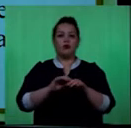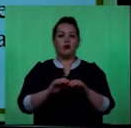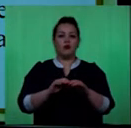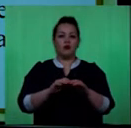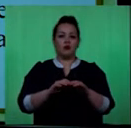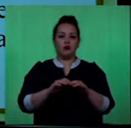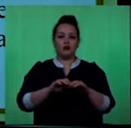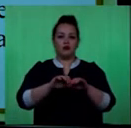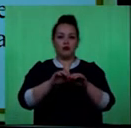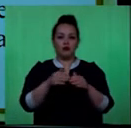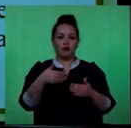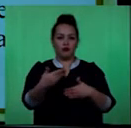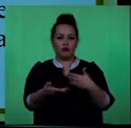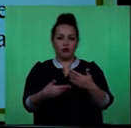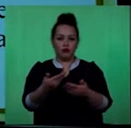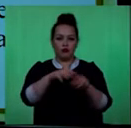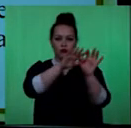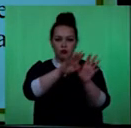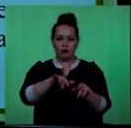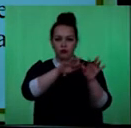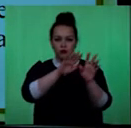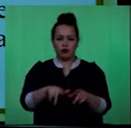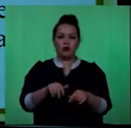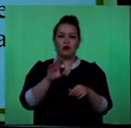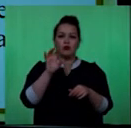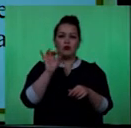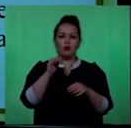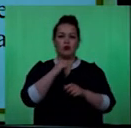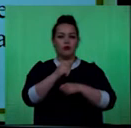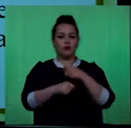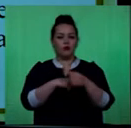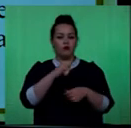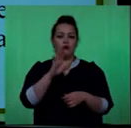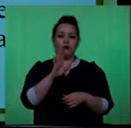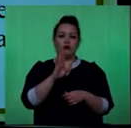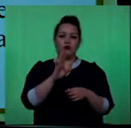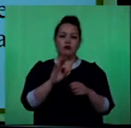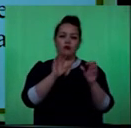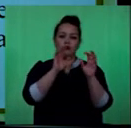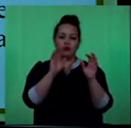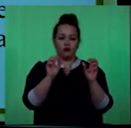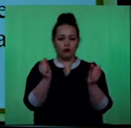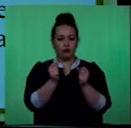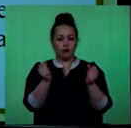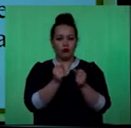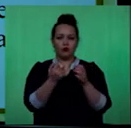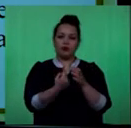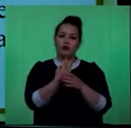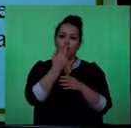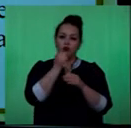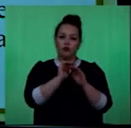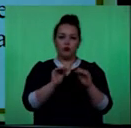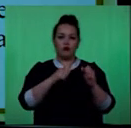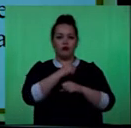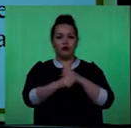его следы у медведицы зимой в берлоге появляются медвежата она